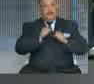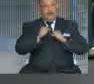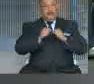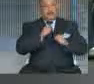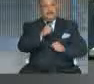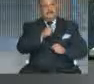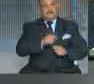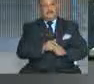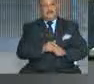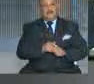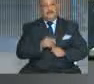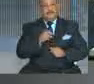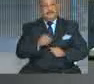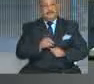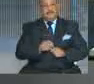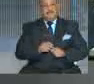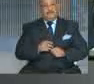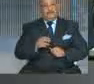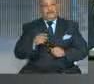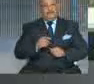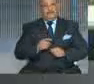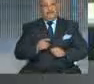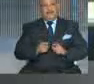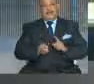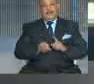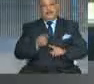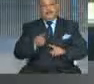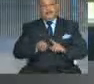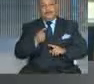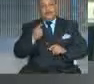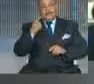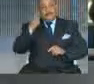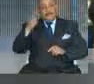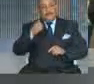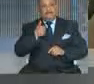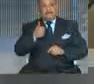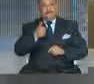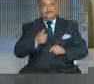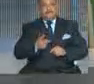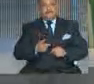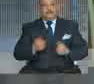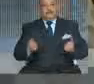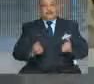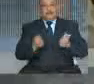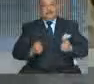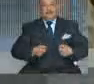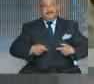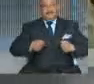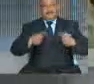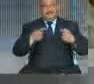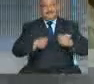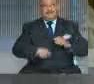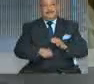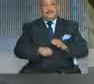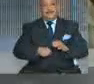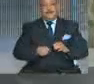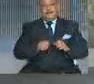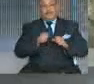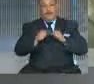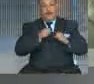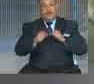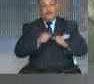كل الملاكمين اللي عطاول تونس تكون دورات كما هذوما. نشجع الشباب الكل أن يترنوا الملاكمة. عادينا استاج معناتها 7